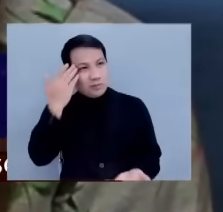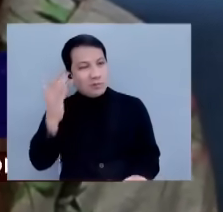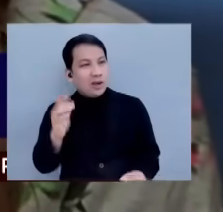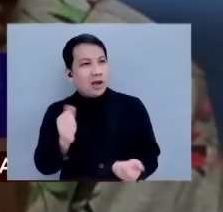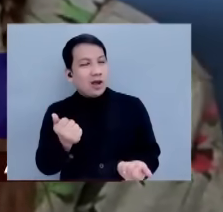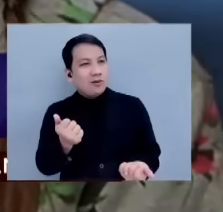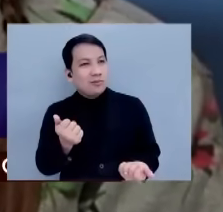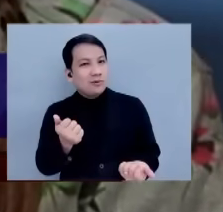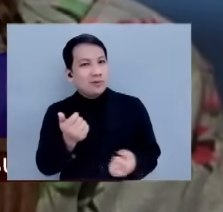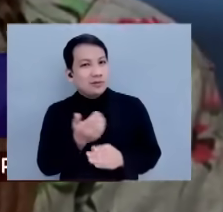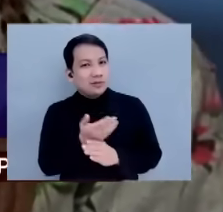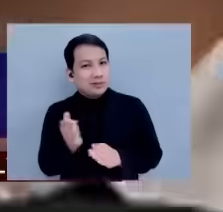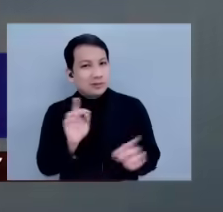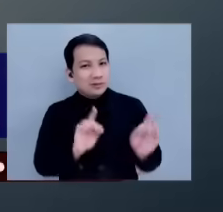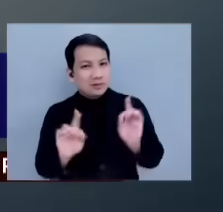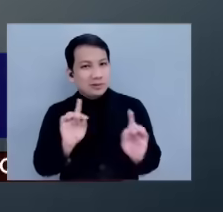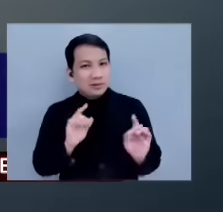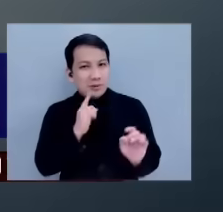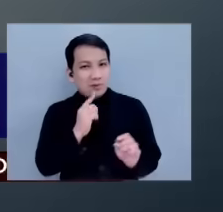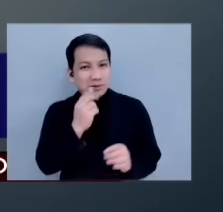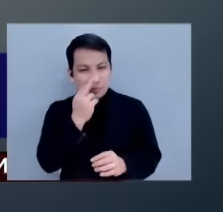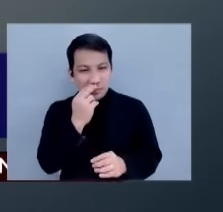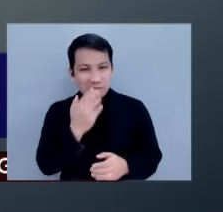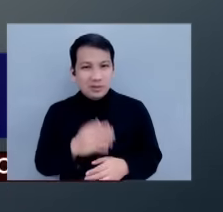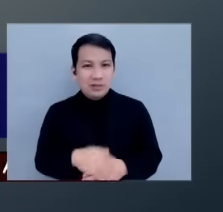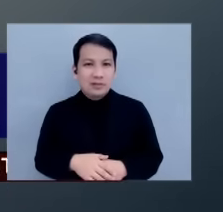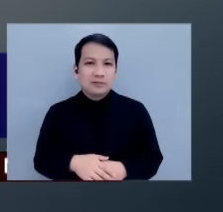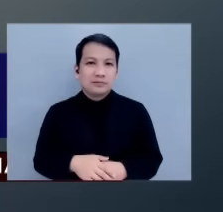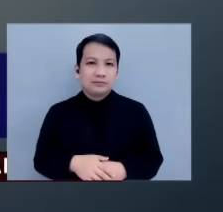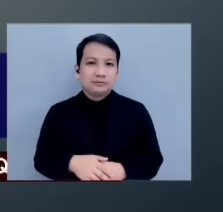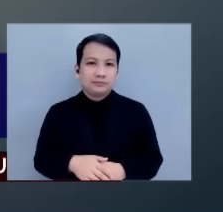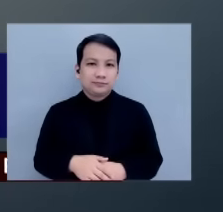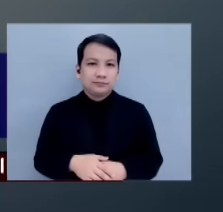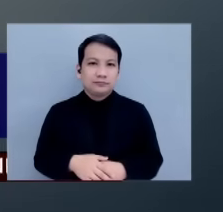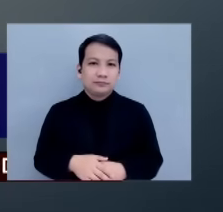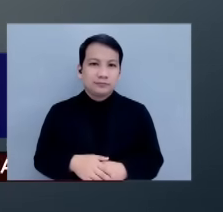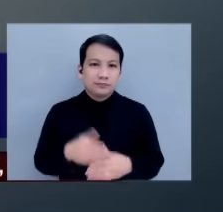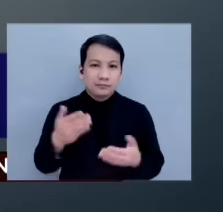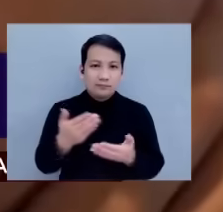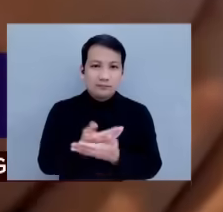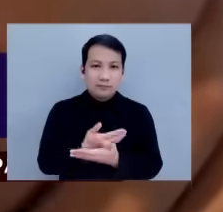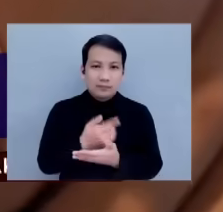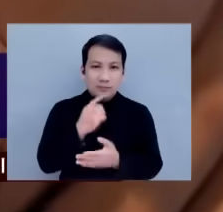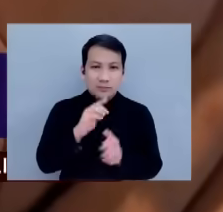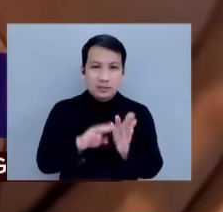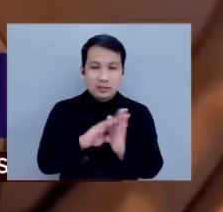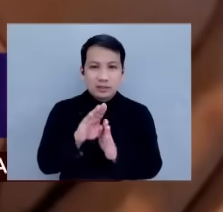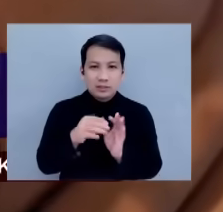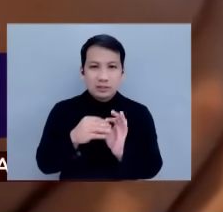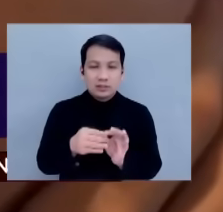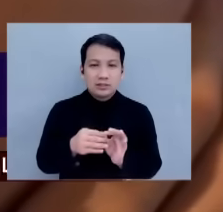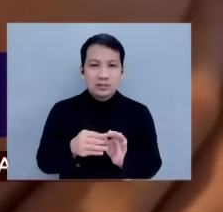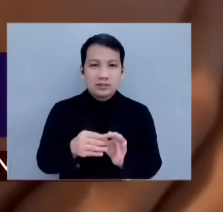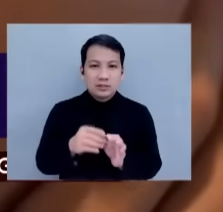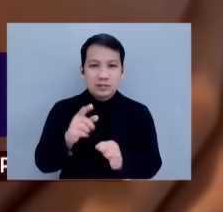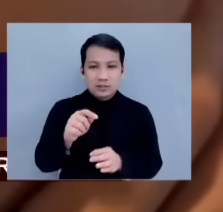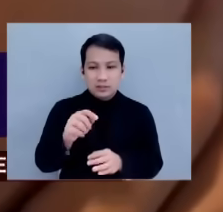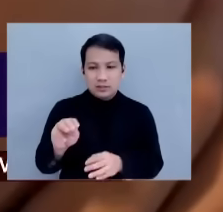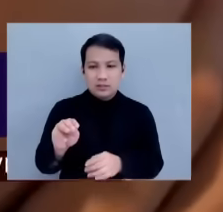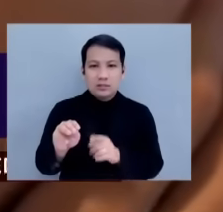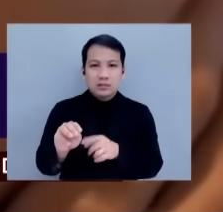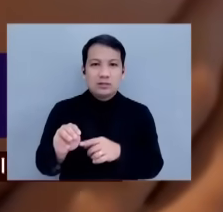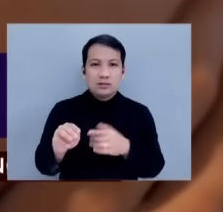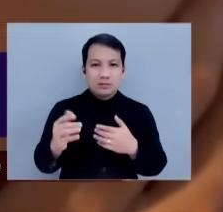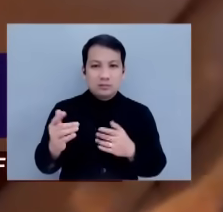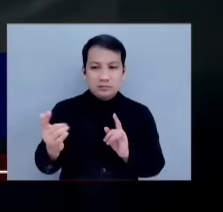yung drama tapos biglang comedy. Excited naman si Zeyjan sa mga magiging development sa karakter niyang si Tim na nai-inlove na rin